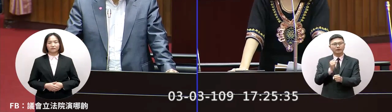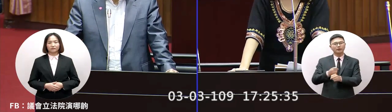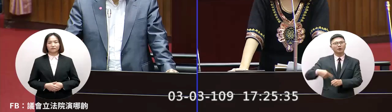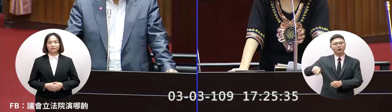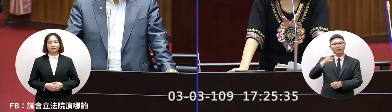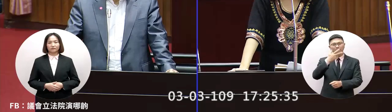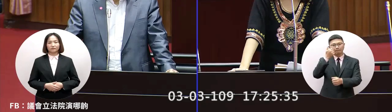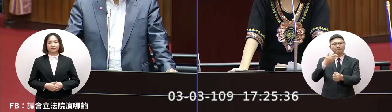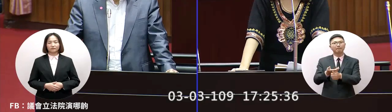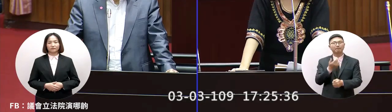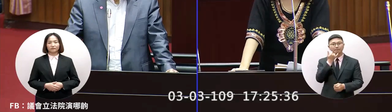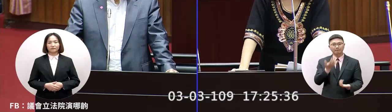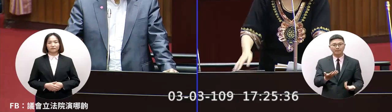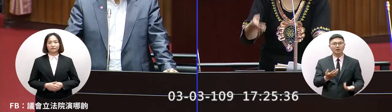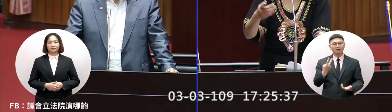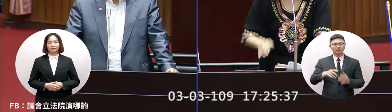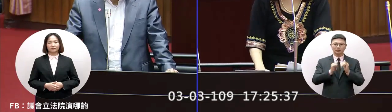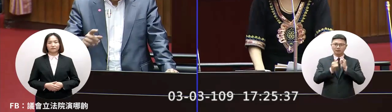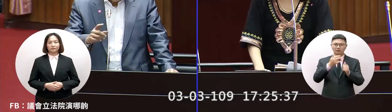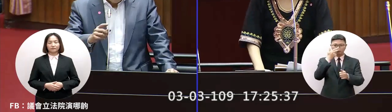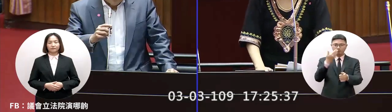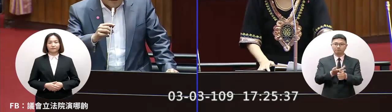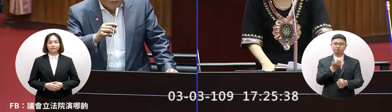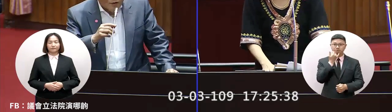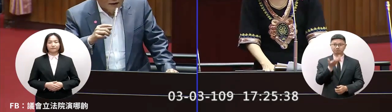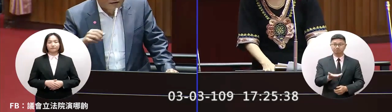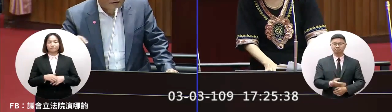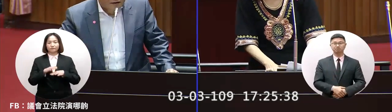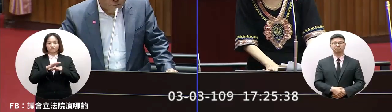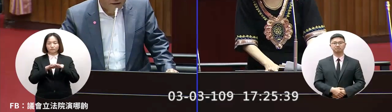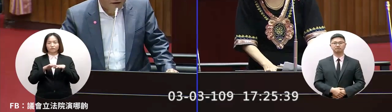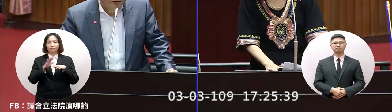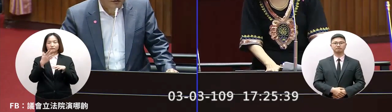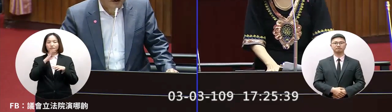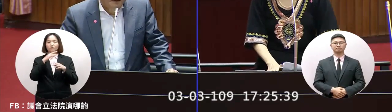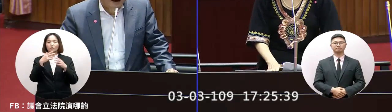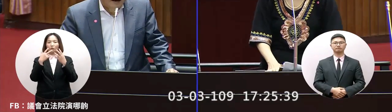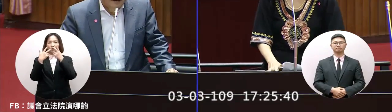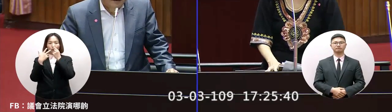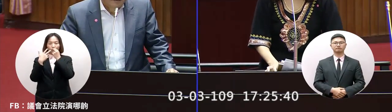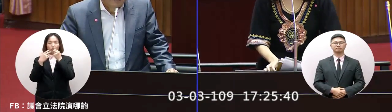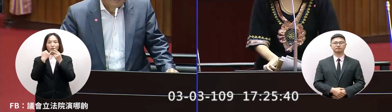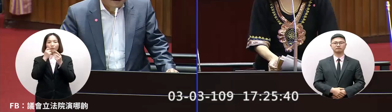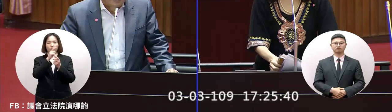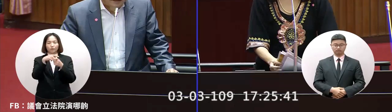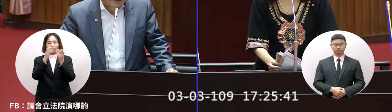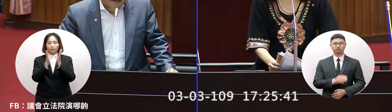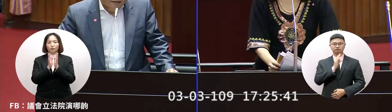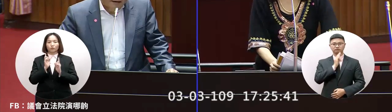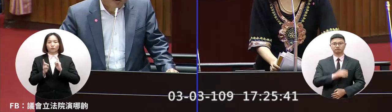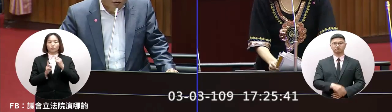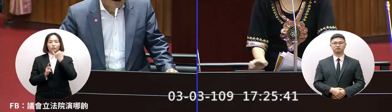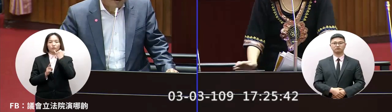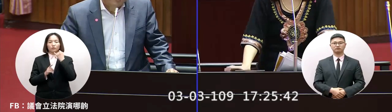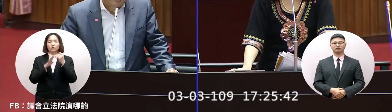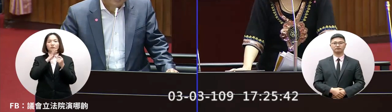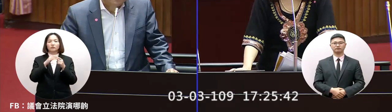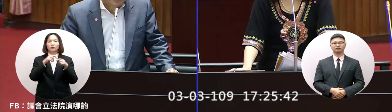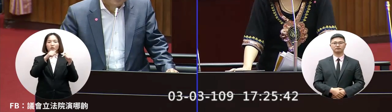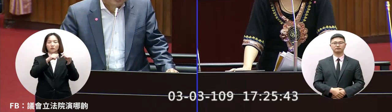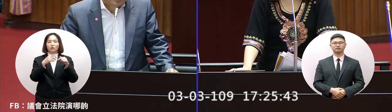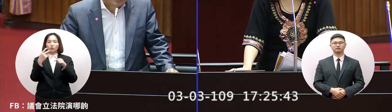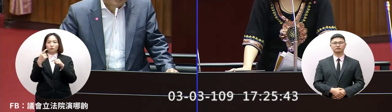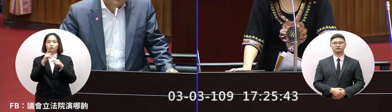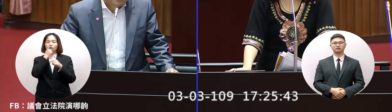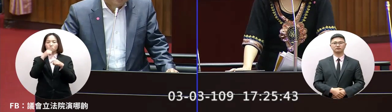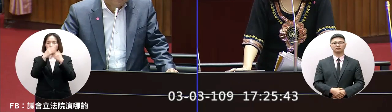或者是给大家更多的方便呢？请教部长。 会，不过还是礼拜天都可以买。嗯哼，礼拜天单双号都可以